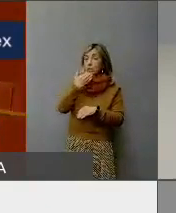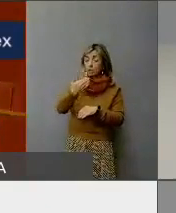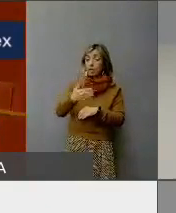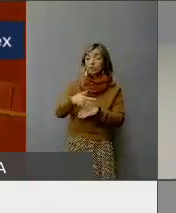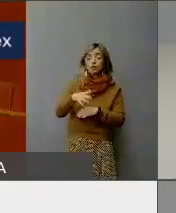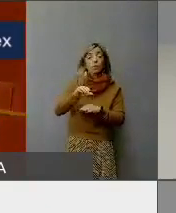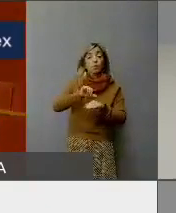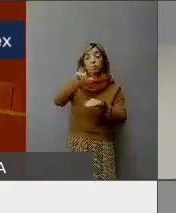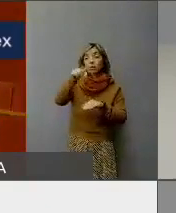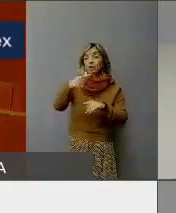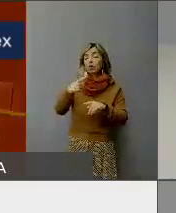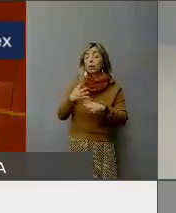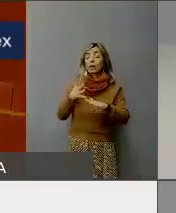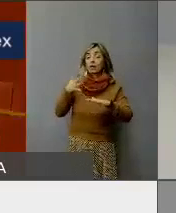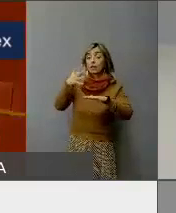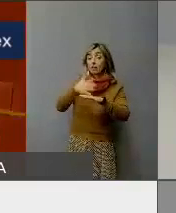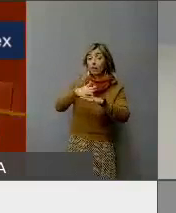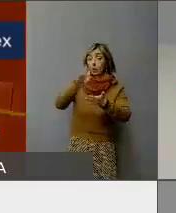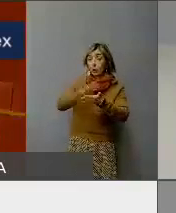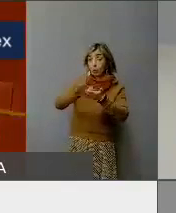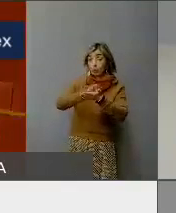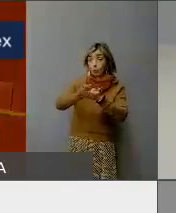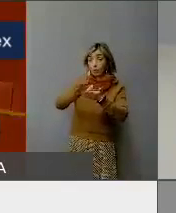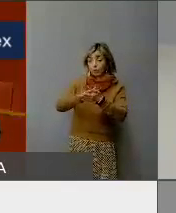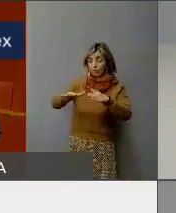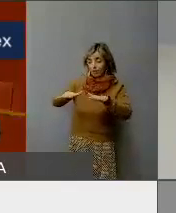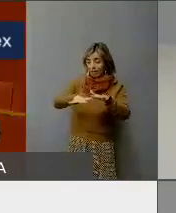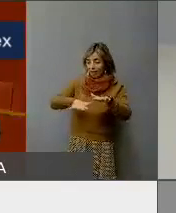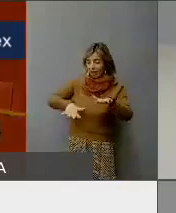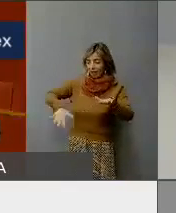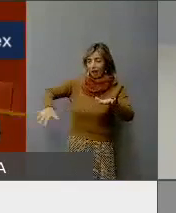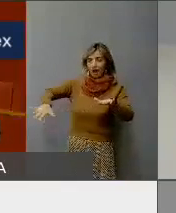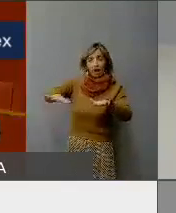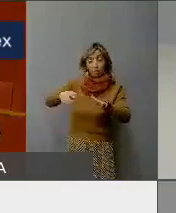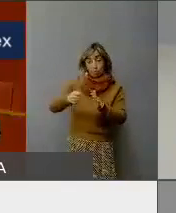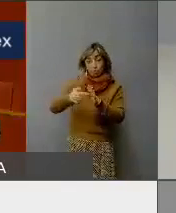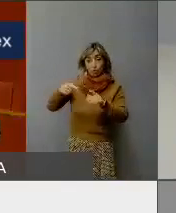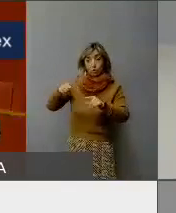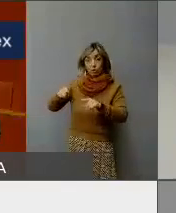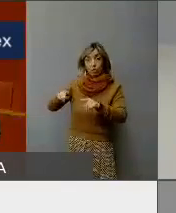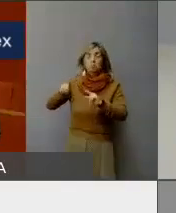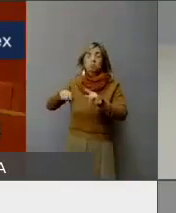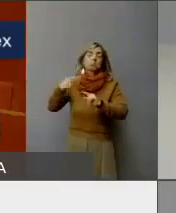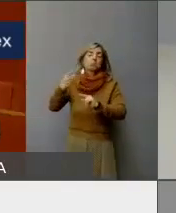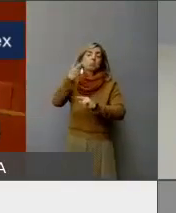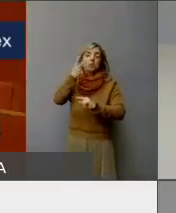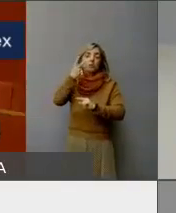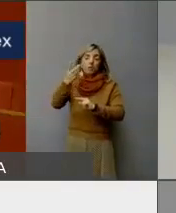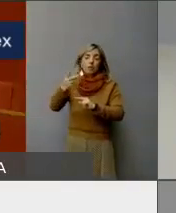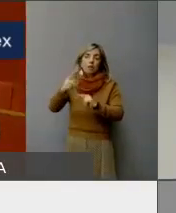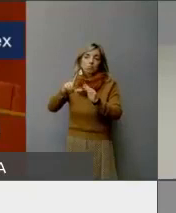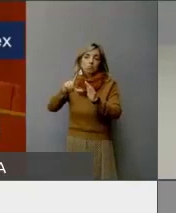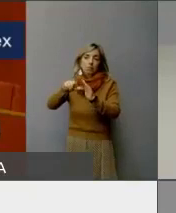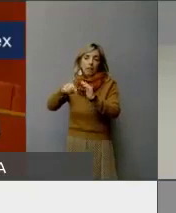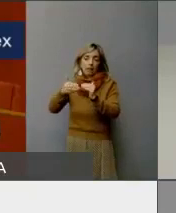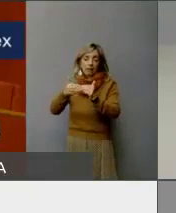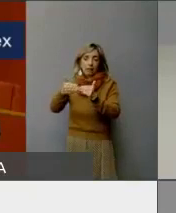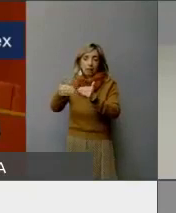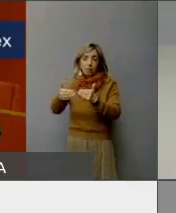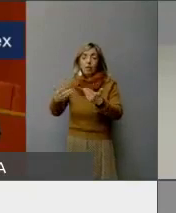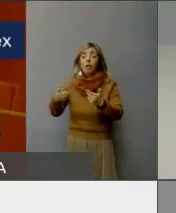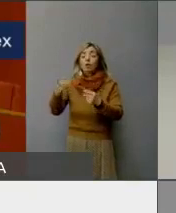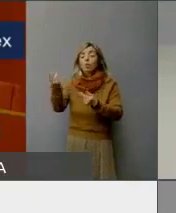pulizia e di ripristinare il decoro dell'area essenziale poi si potrà guardare anche a medio termine un progetto di riqualificazione